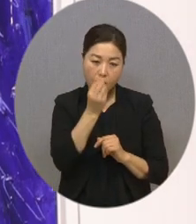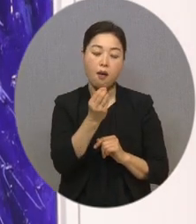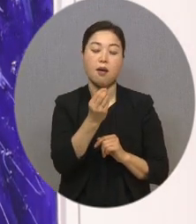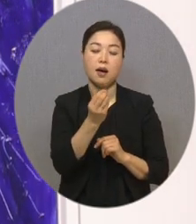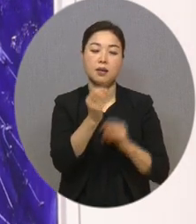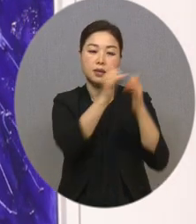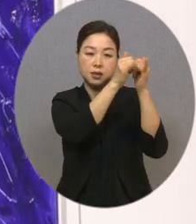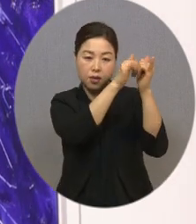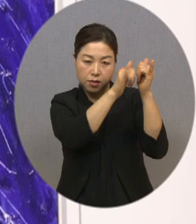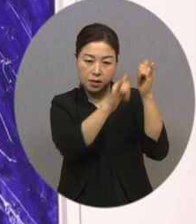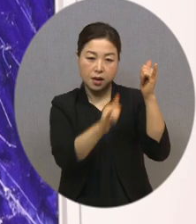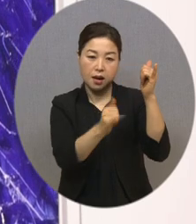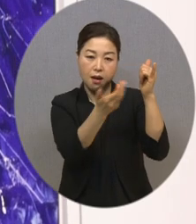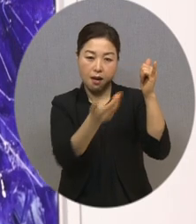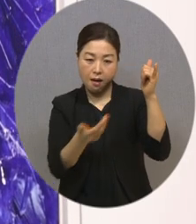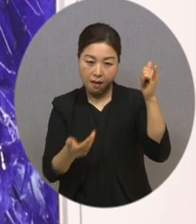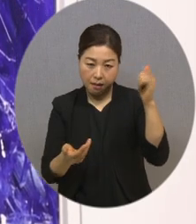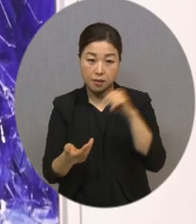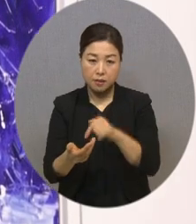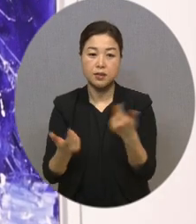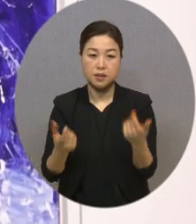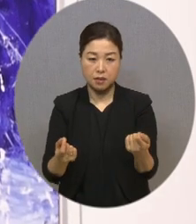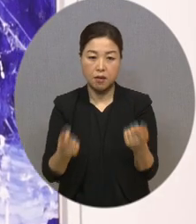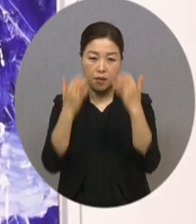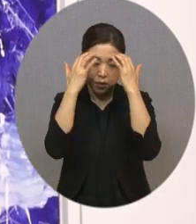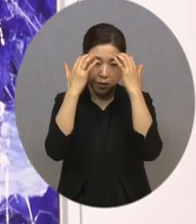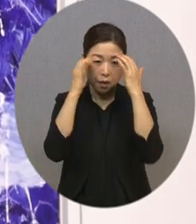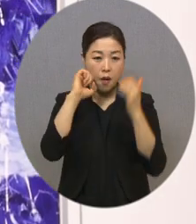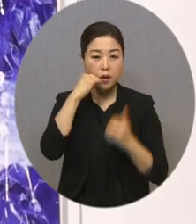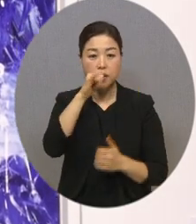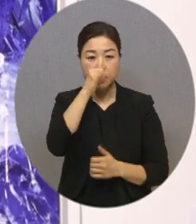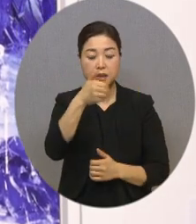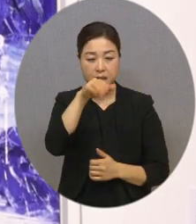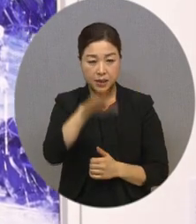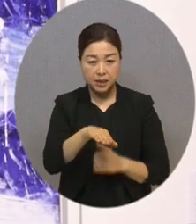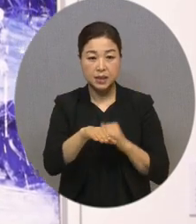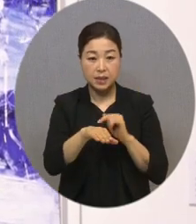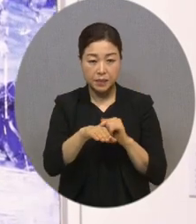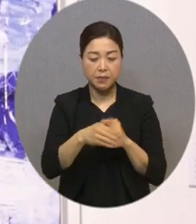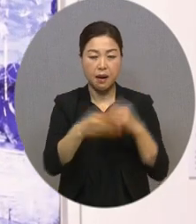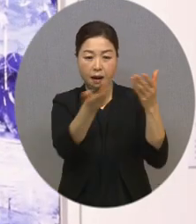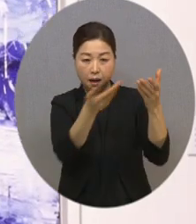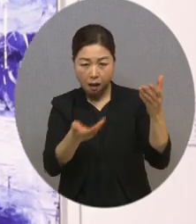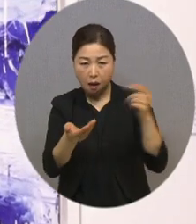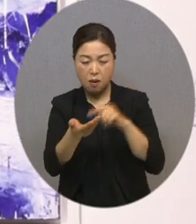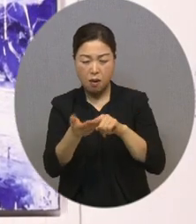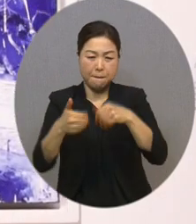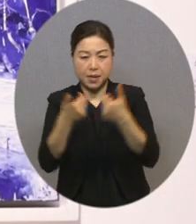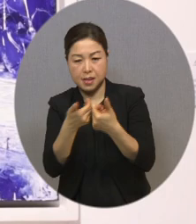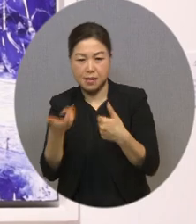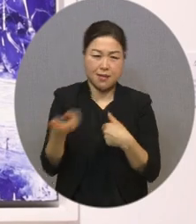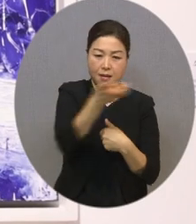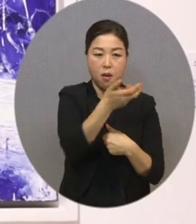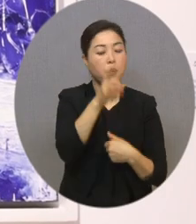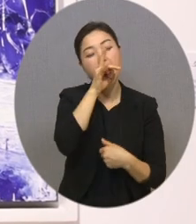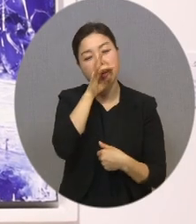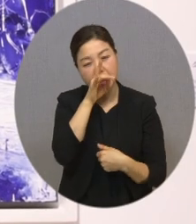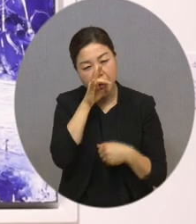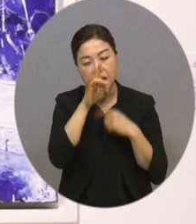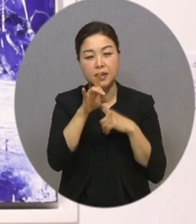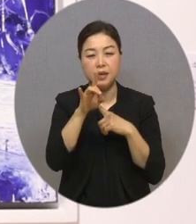강물처럼 시련과 고난은 있어도 하나의 거대한 흐름은 바뀔 수 없다는 점을